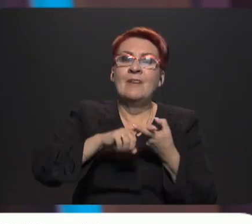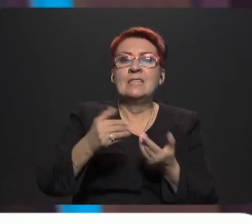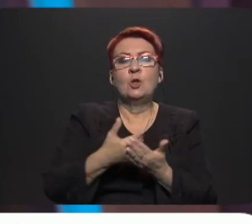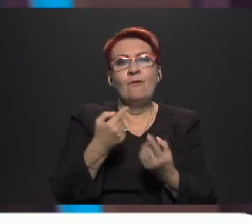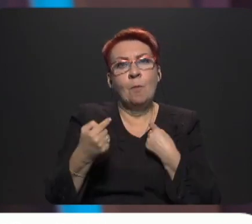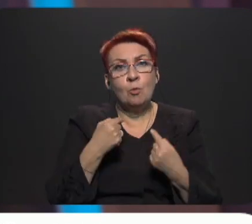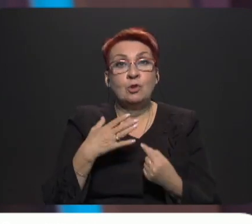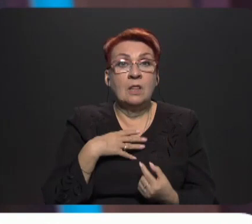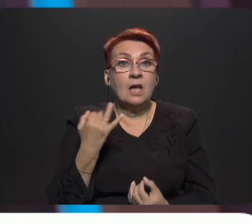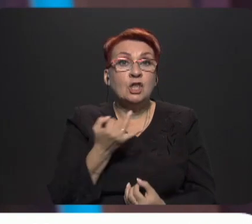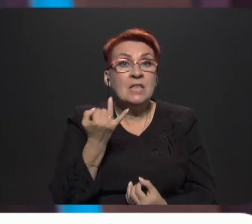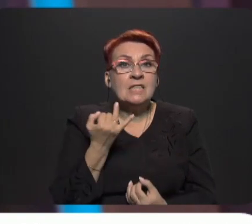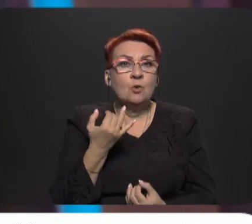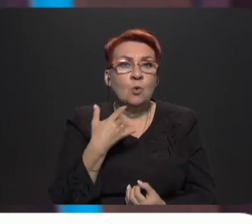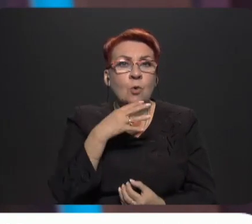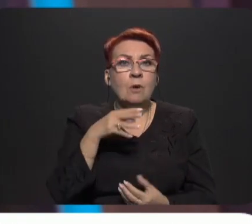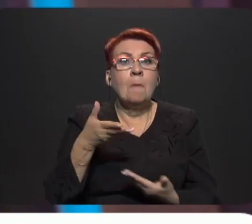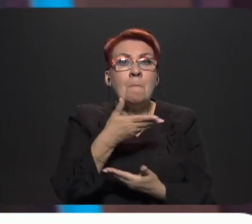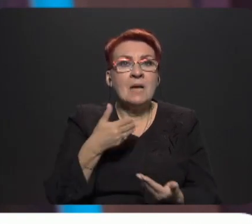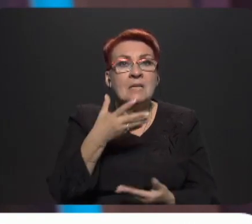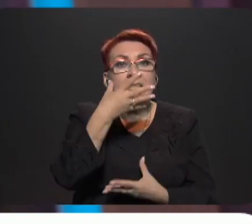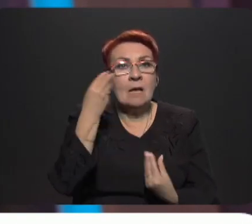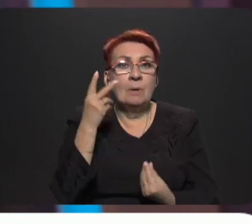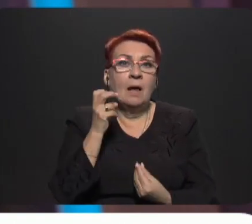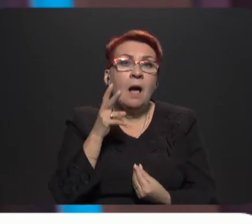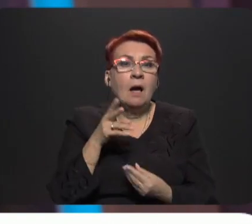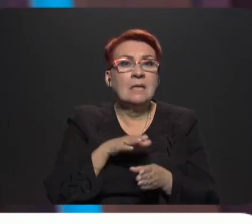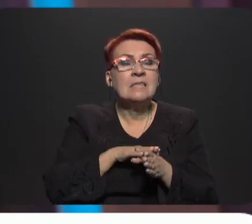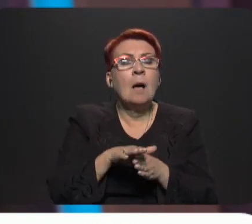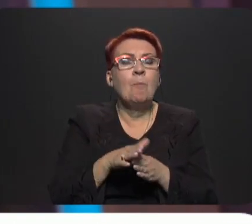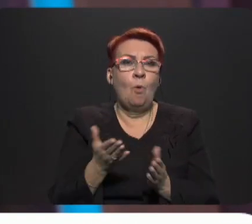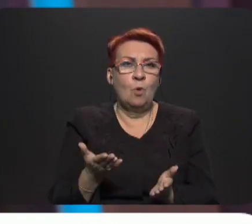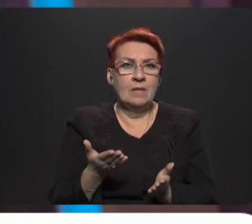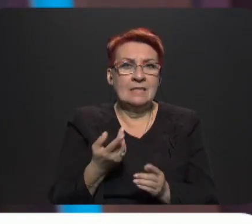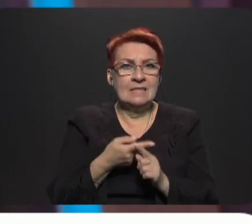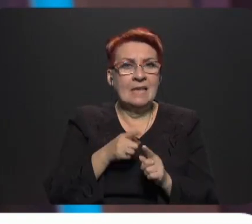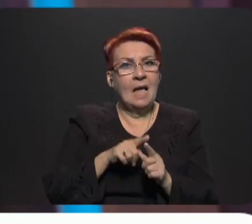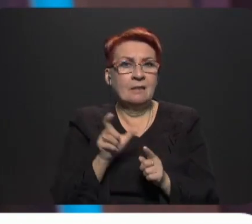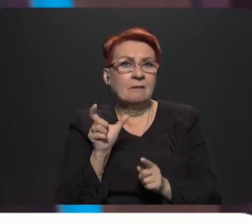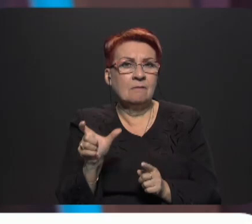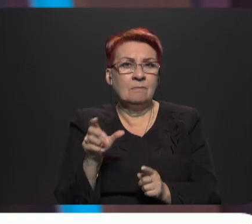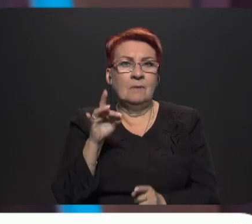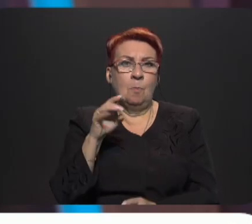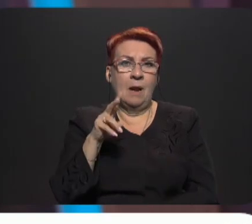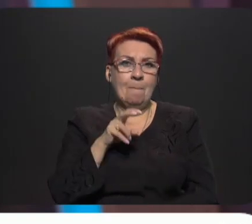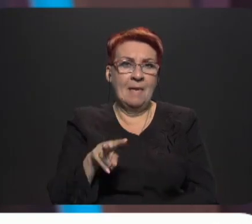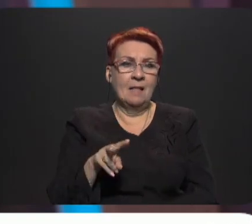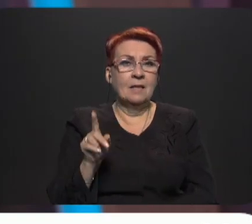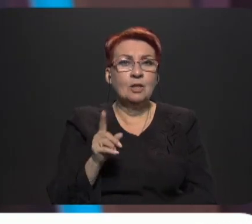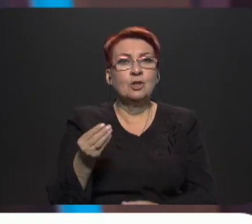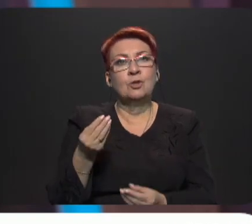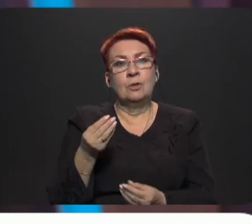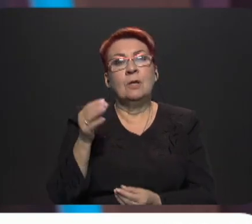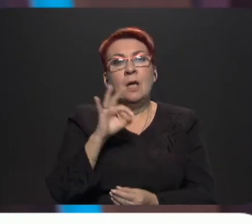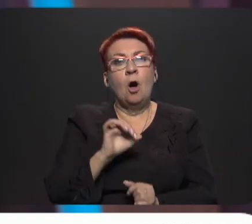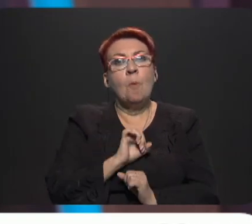нашей историей, мы забыли. Как нам можно восполнить этот пробел? Давайте порассуждаем, что нам дал этот период и о